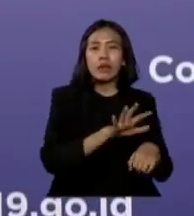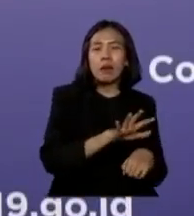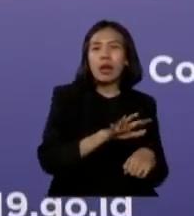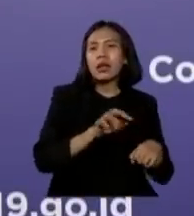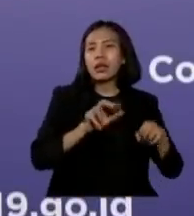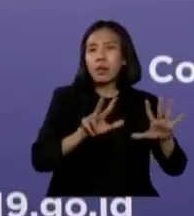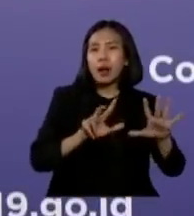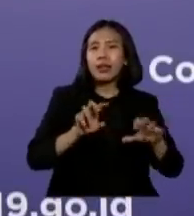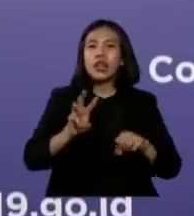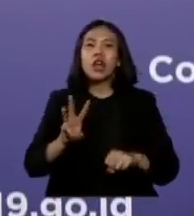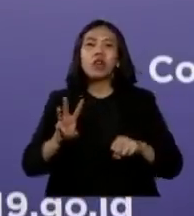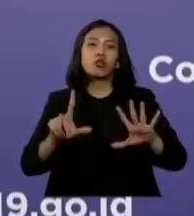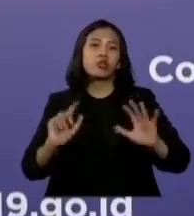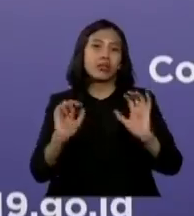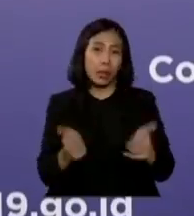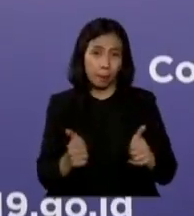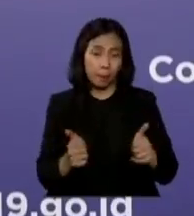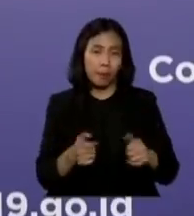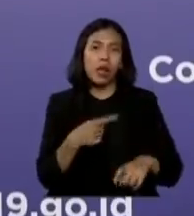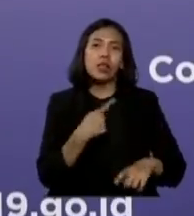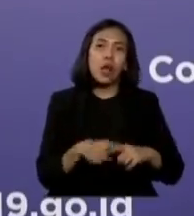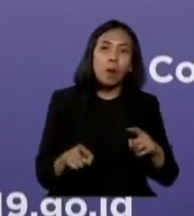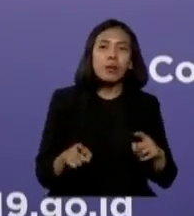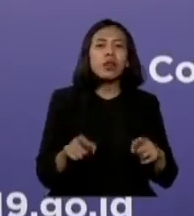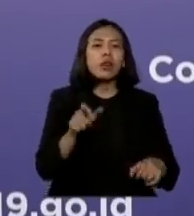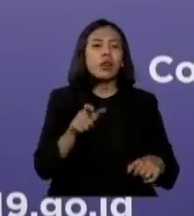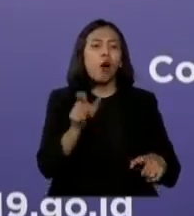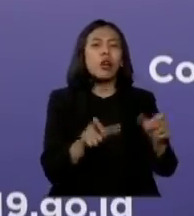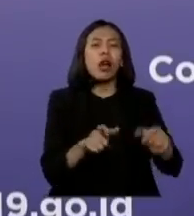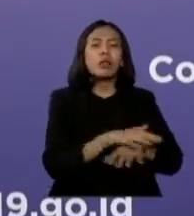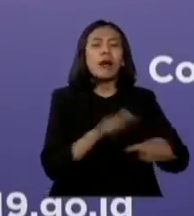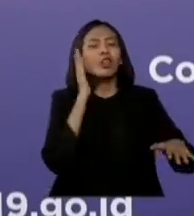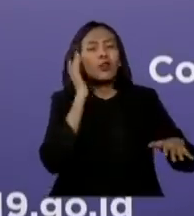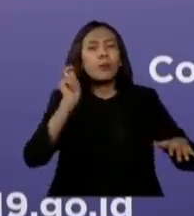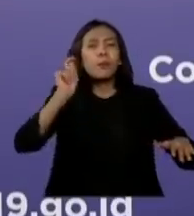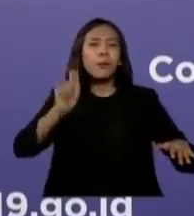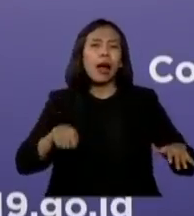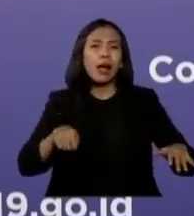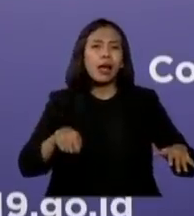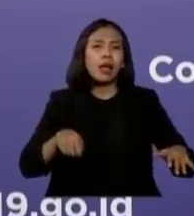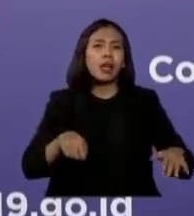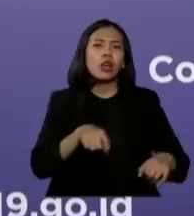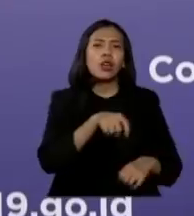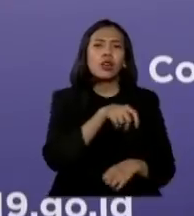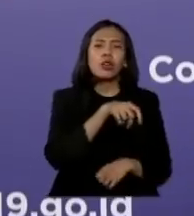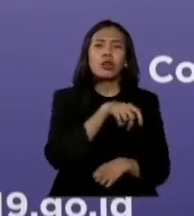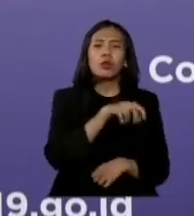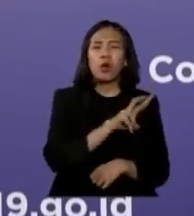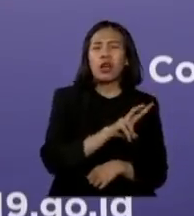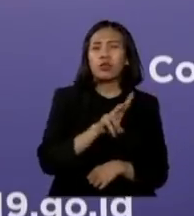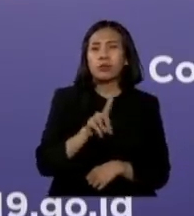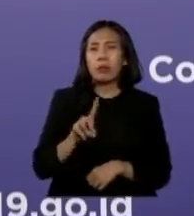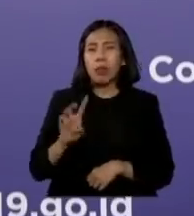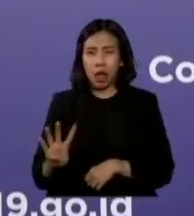5837 tempat tidur namun saat ini hanya ke terpakai 4214 tempat